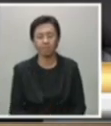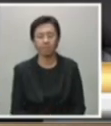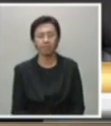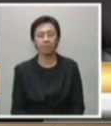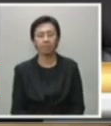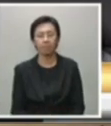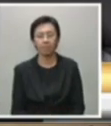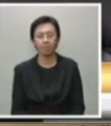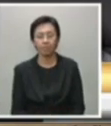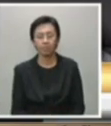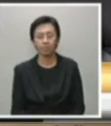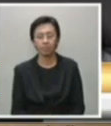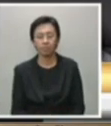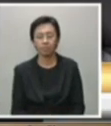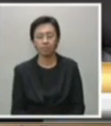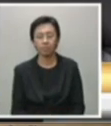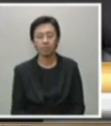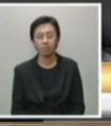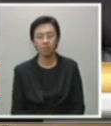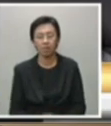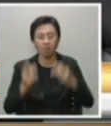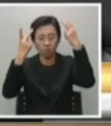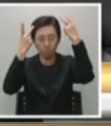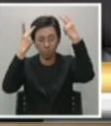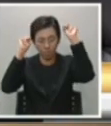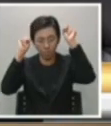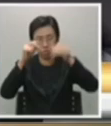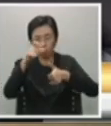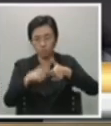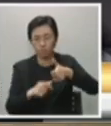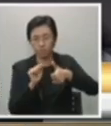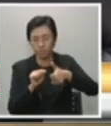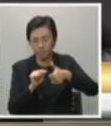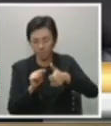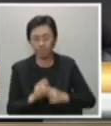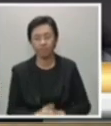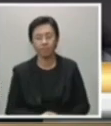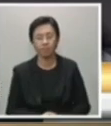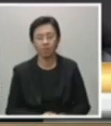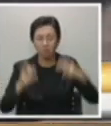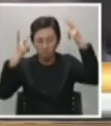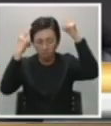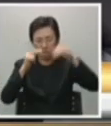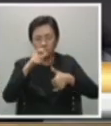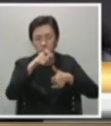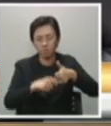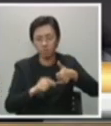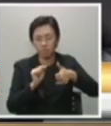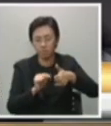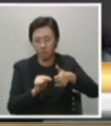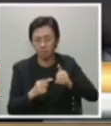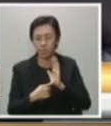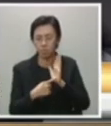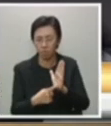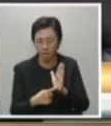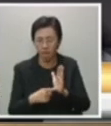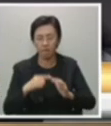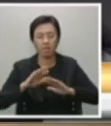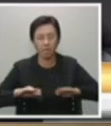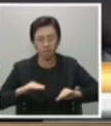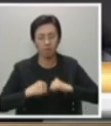ประธานทั้งที่คนที่เป็นนายกรัฐมนตรีเนี่ยจะต้องประพฤติปฏิบัติตัวให้เป็นแบบอย่างกับเยาว